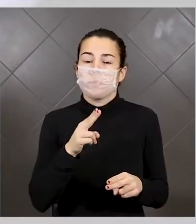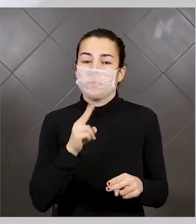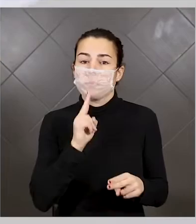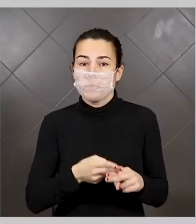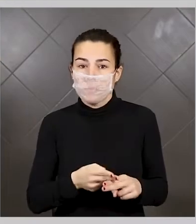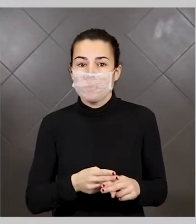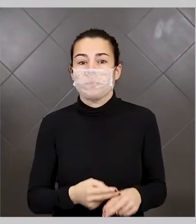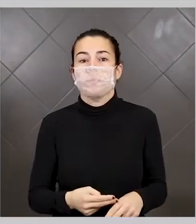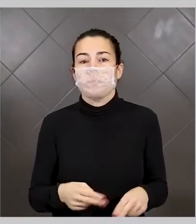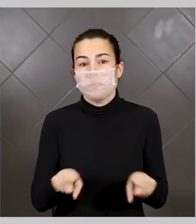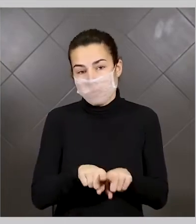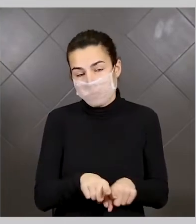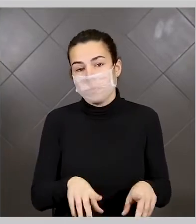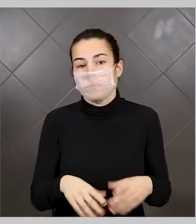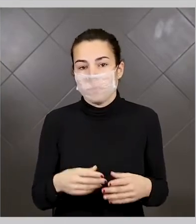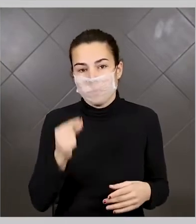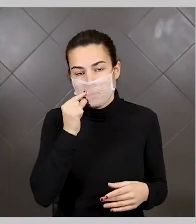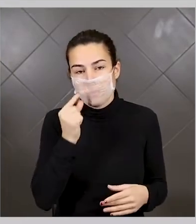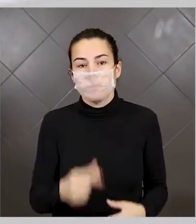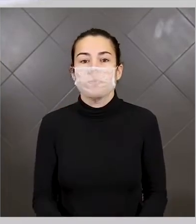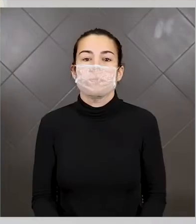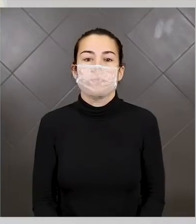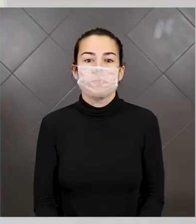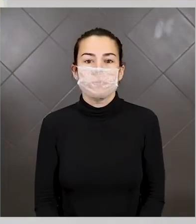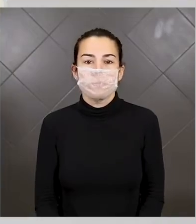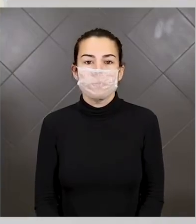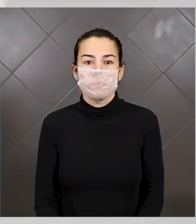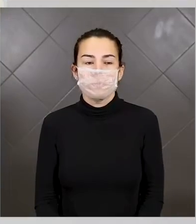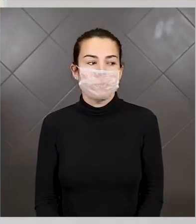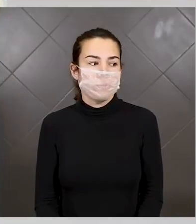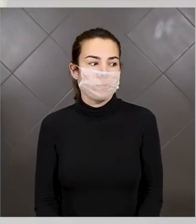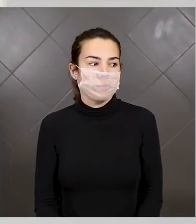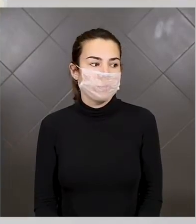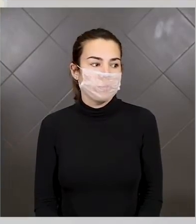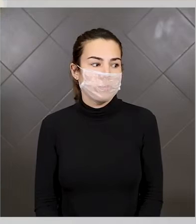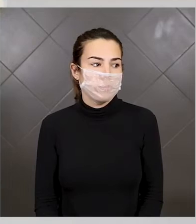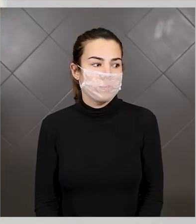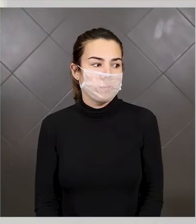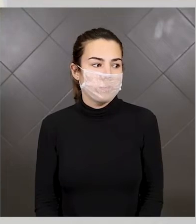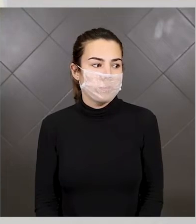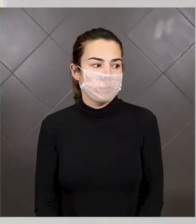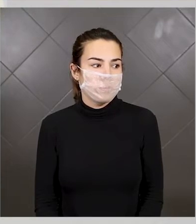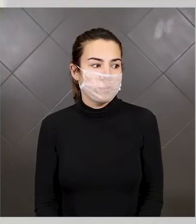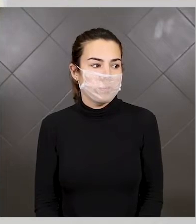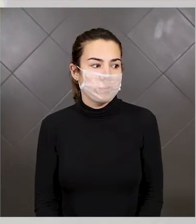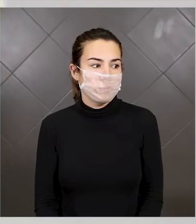li van posar bessó. Com que és blanc, com el bessó, i de, així mirant de posar-li un nom a tot,